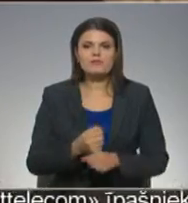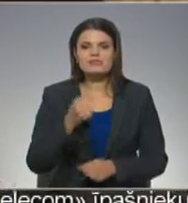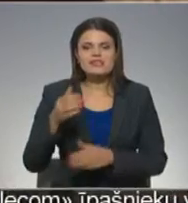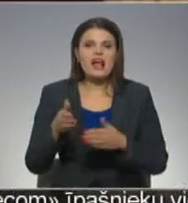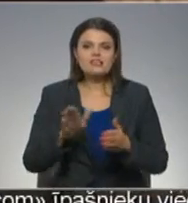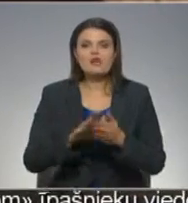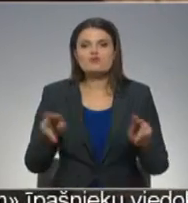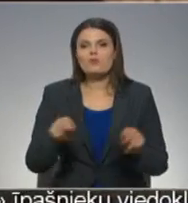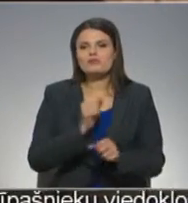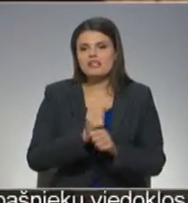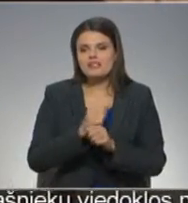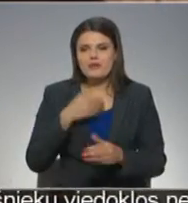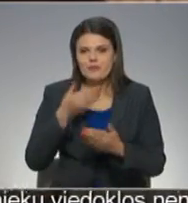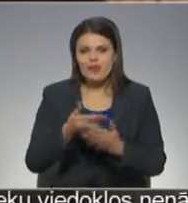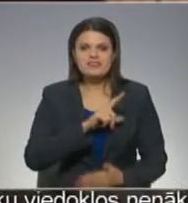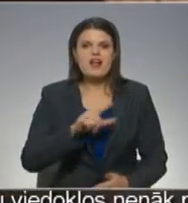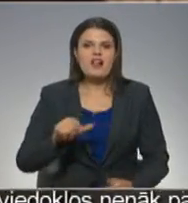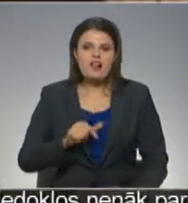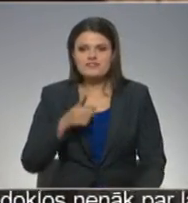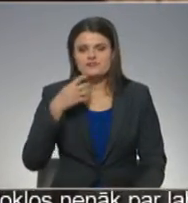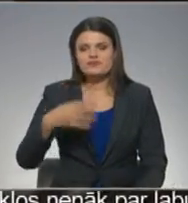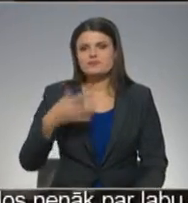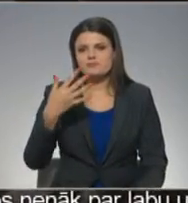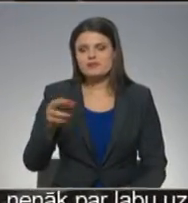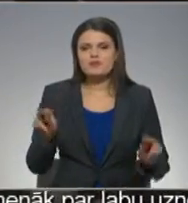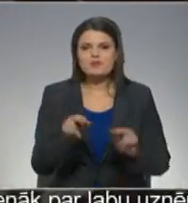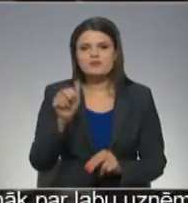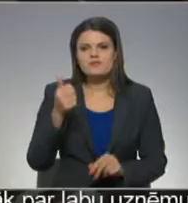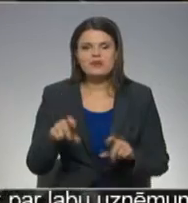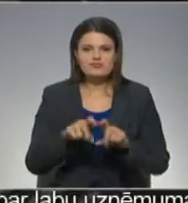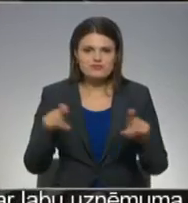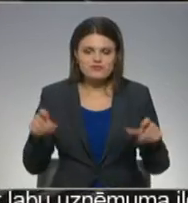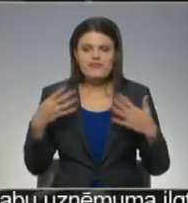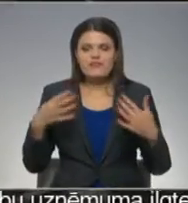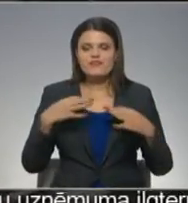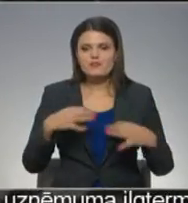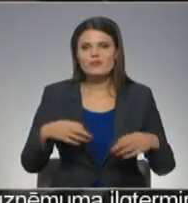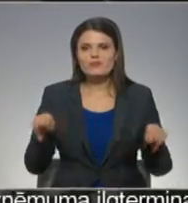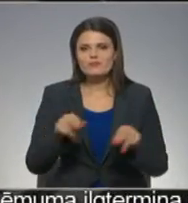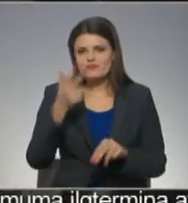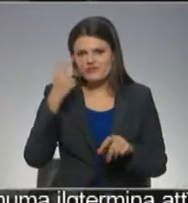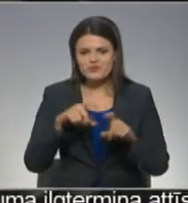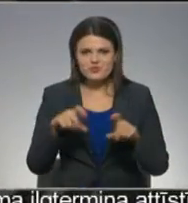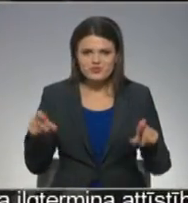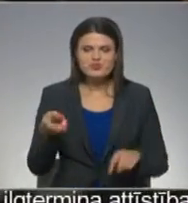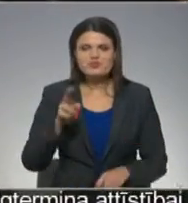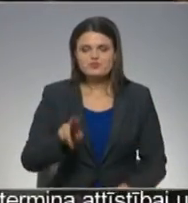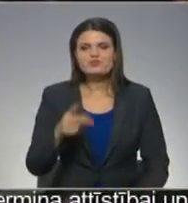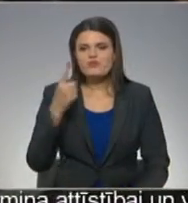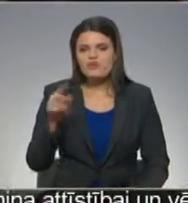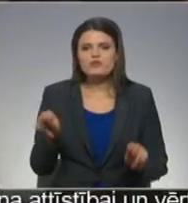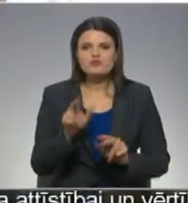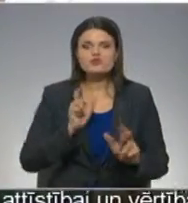uz mūziķu karjeru pierādīts ar Latvijas 145 mūzikas un mākslas skolām, 9 profesionālās mūzikas vidusskolām un 1